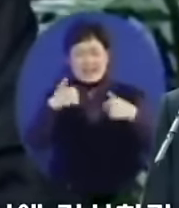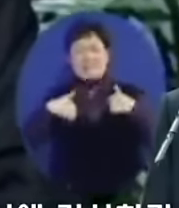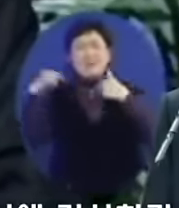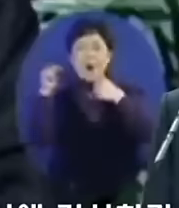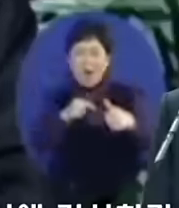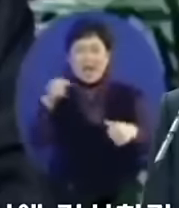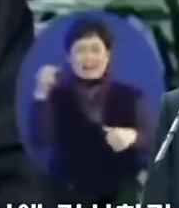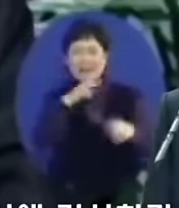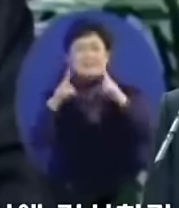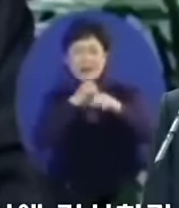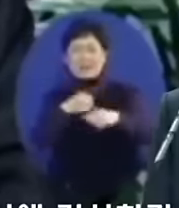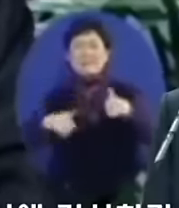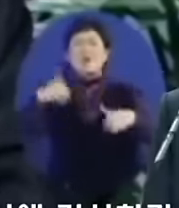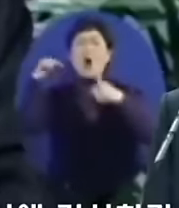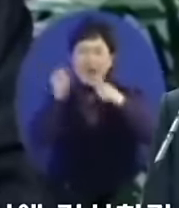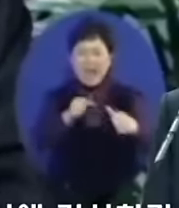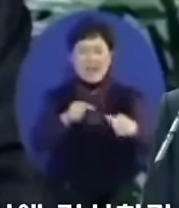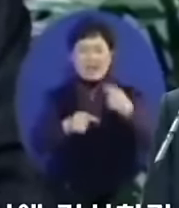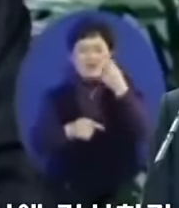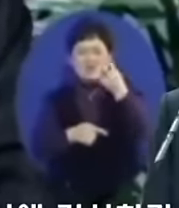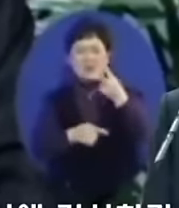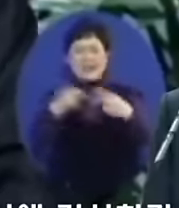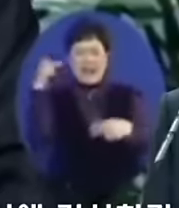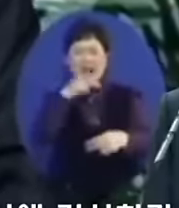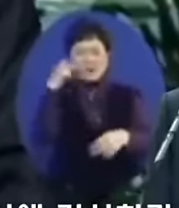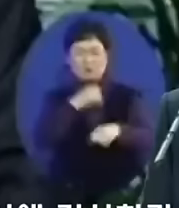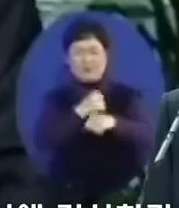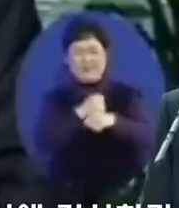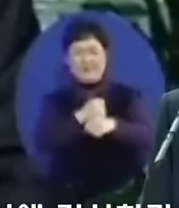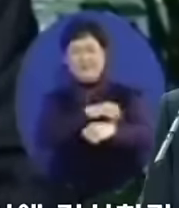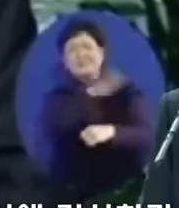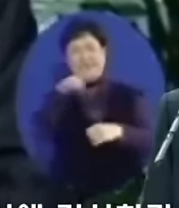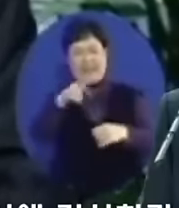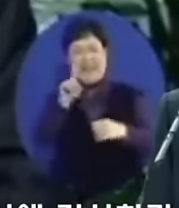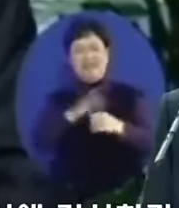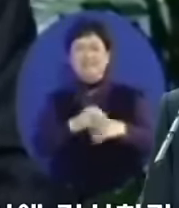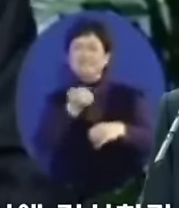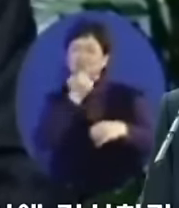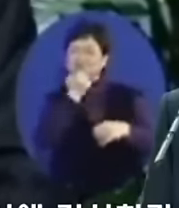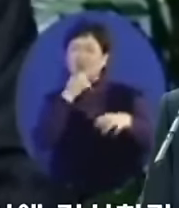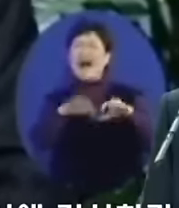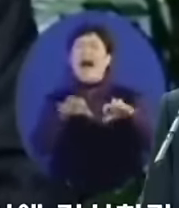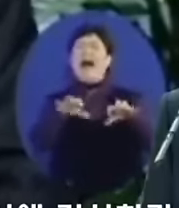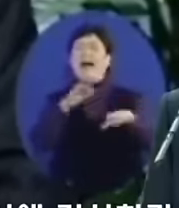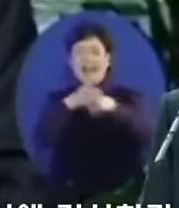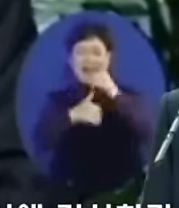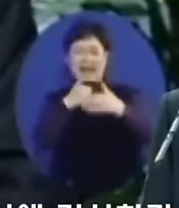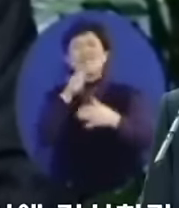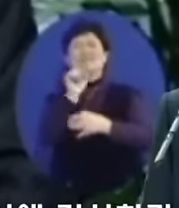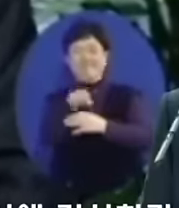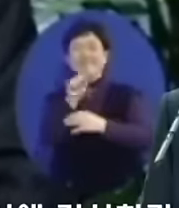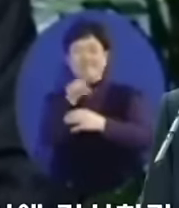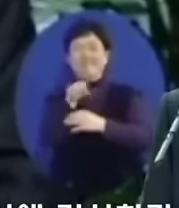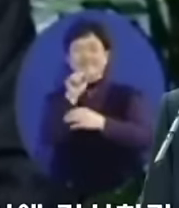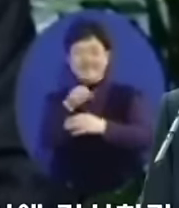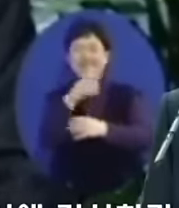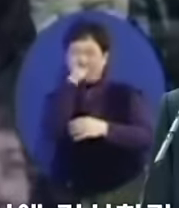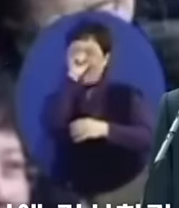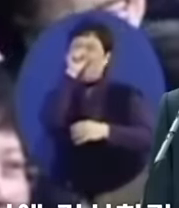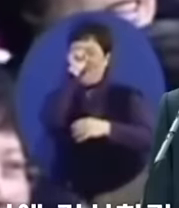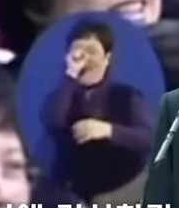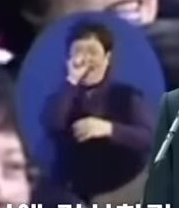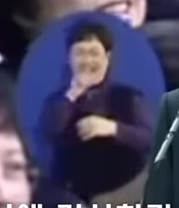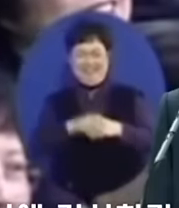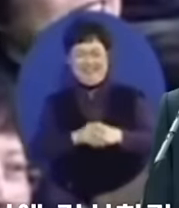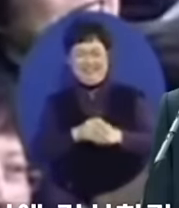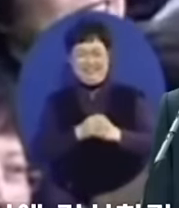다시 말하더니 기뻐하라고 두 분이나 당부했는데 우리가 웃으니까 하나님이 고개를 끄덕끄덕 하시고 좋다 좋다 하시는